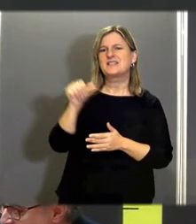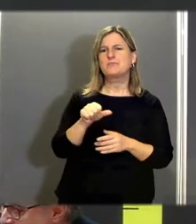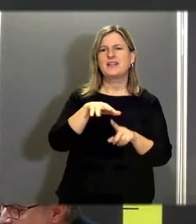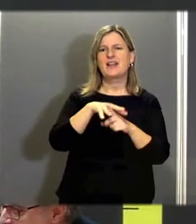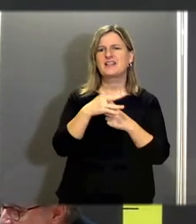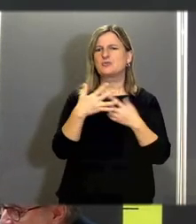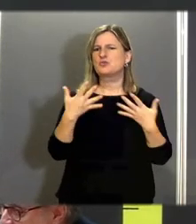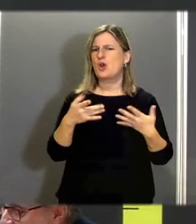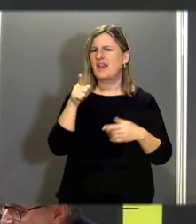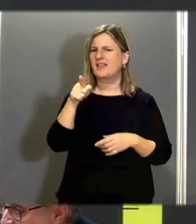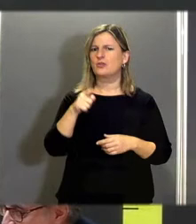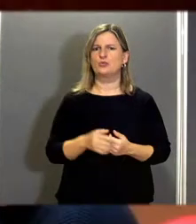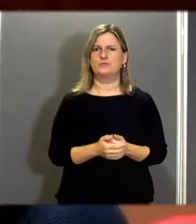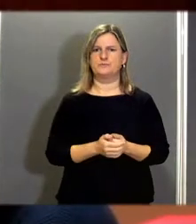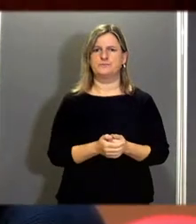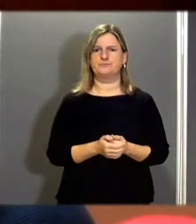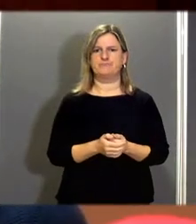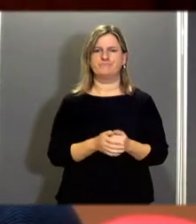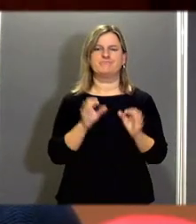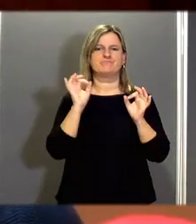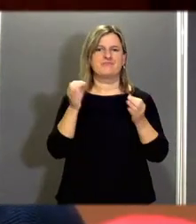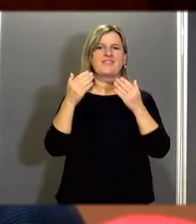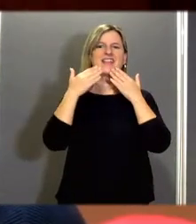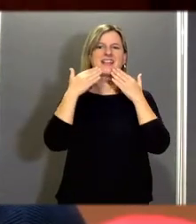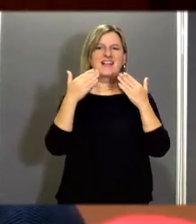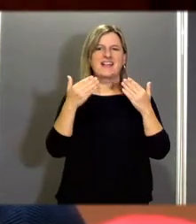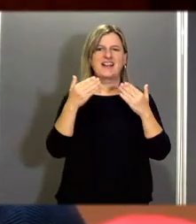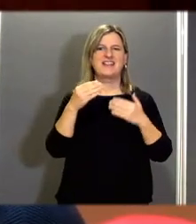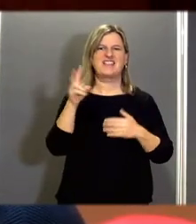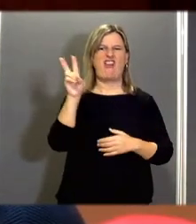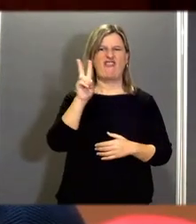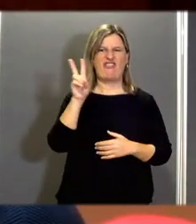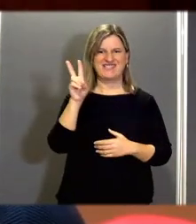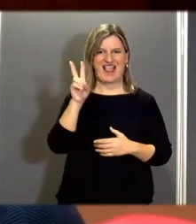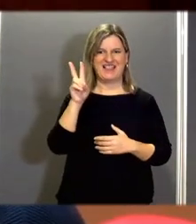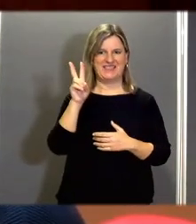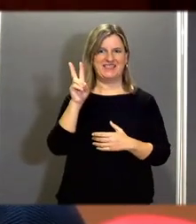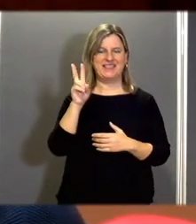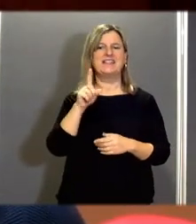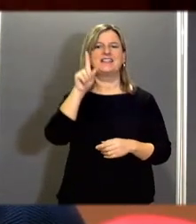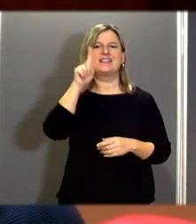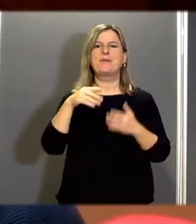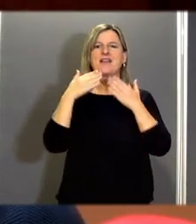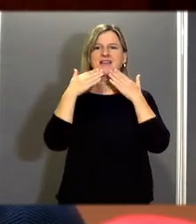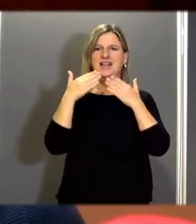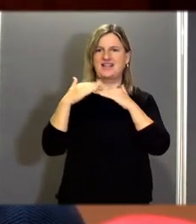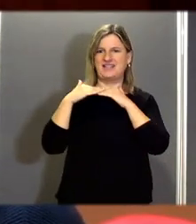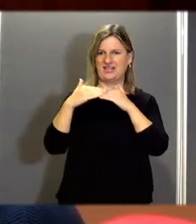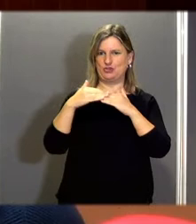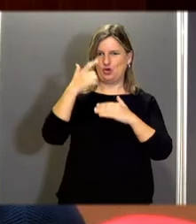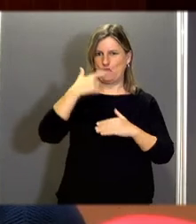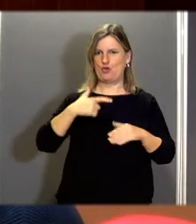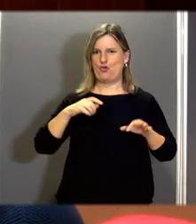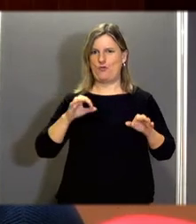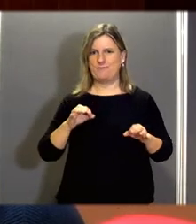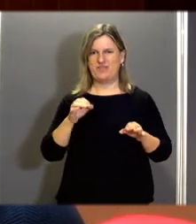estàs. Sí, moltes gràcies, Vicent, i moltes gràcies per haver-me convidat, primer de